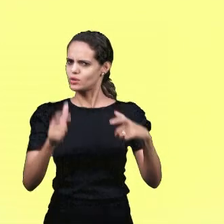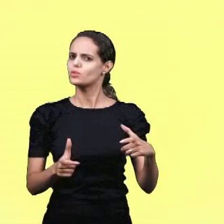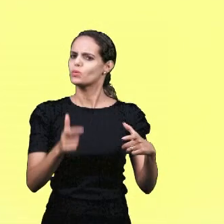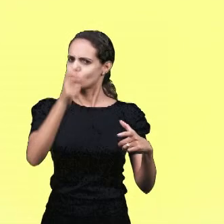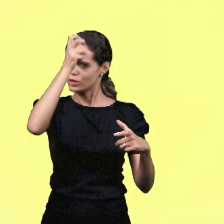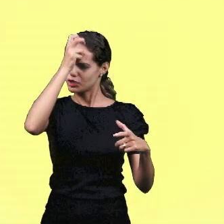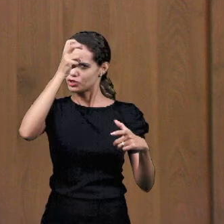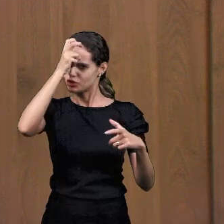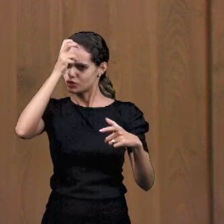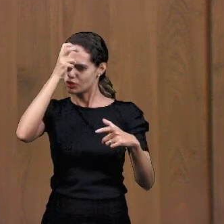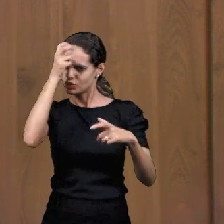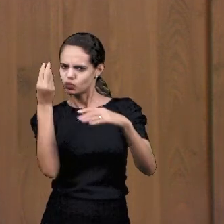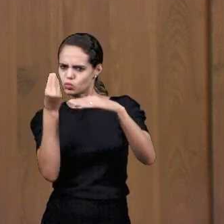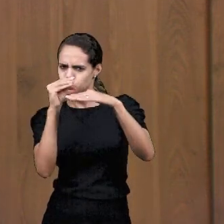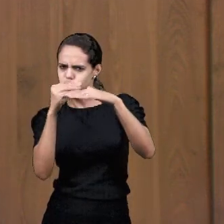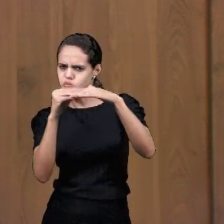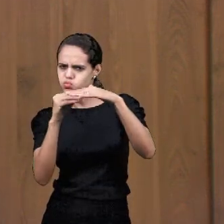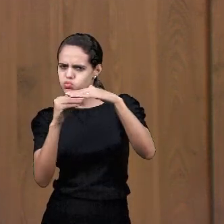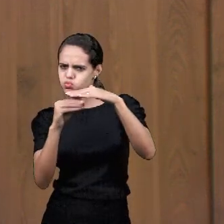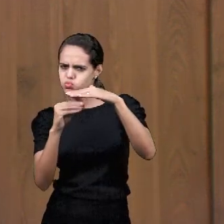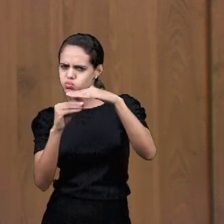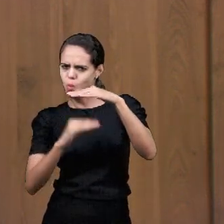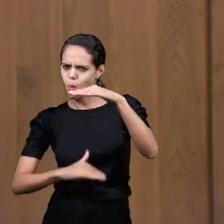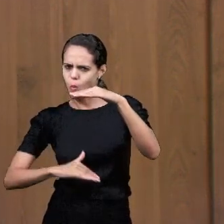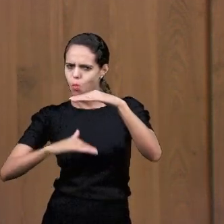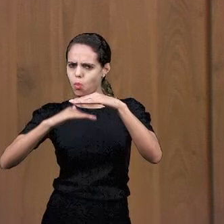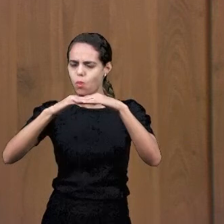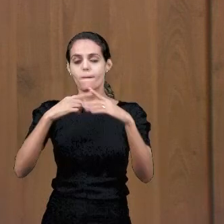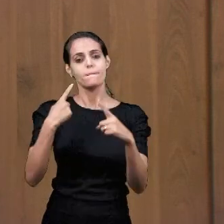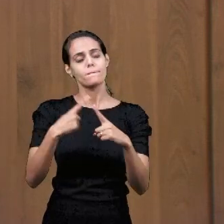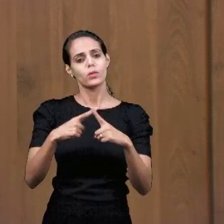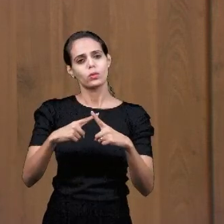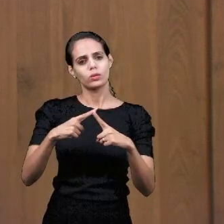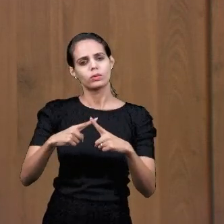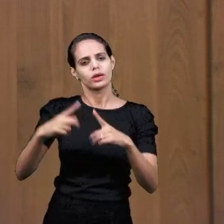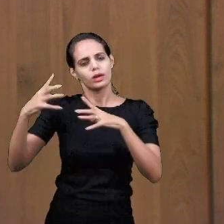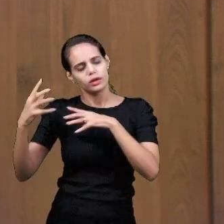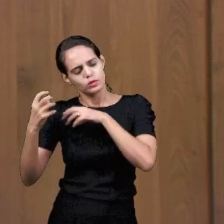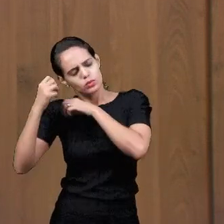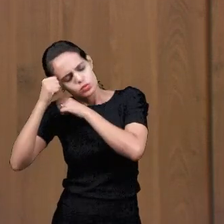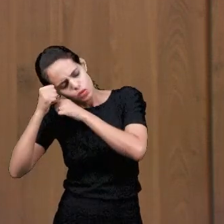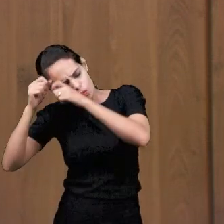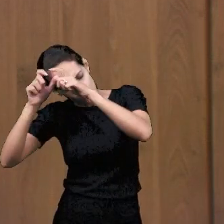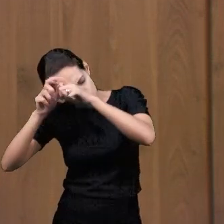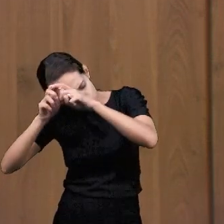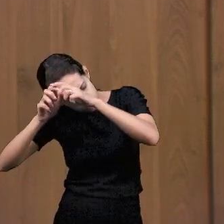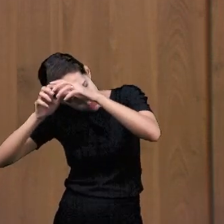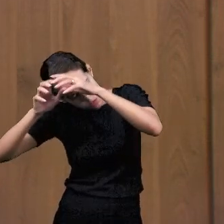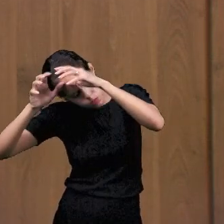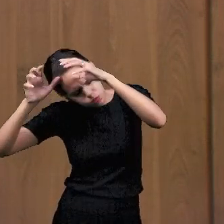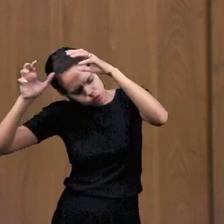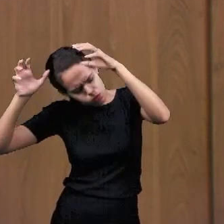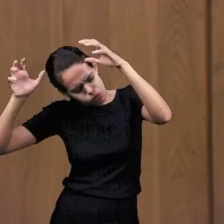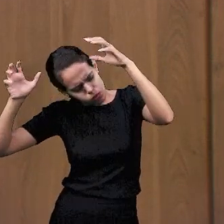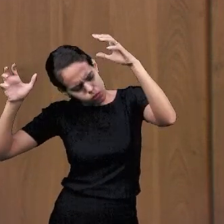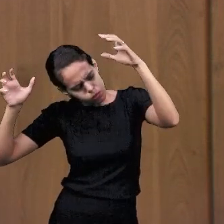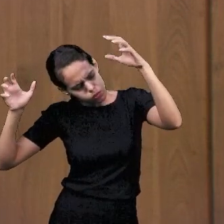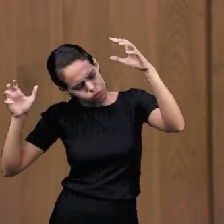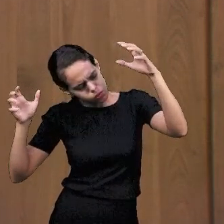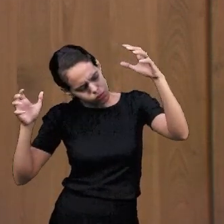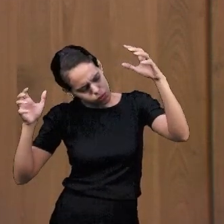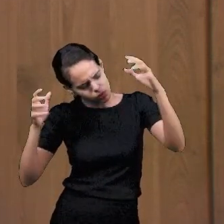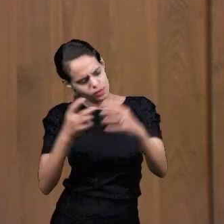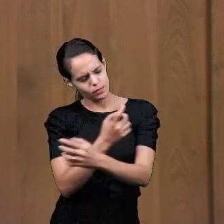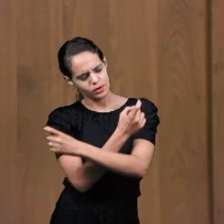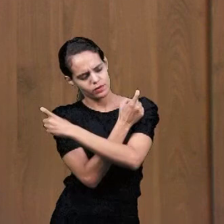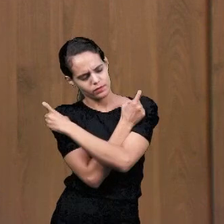L'Égypte avait beaucoup de nourriture. Et c'était exactement le discernement du rêve que le Seigneur a donné à Pharaon. Quand Joseph a